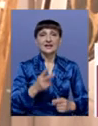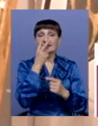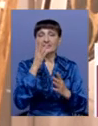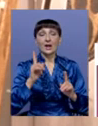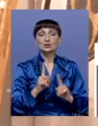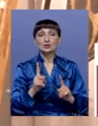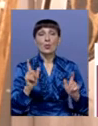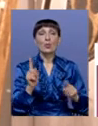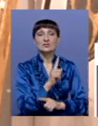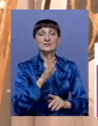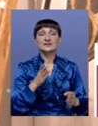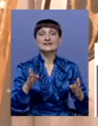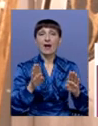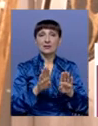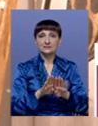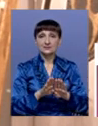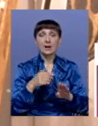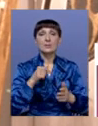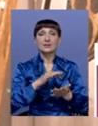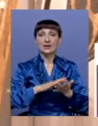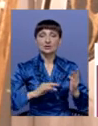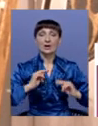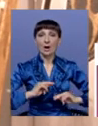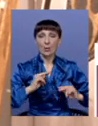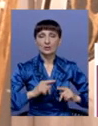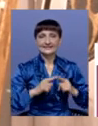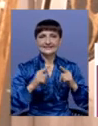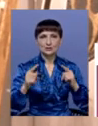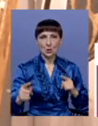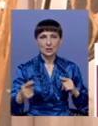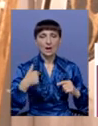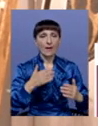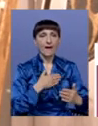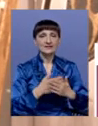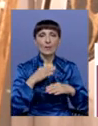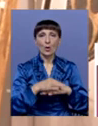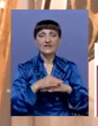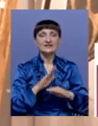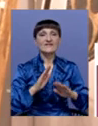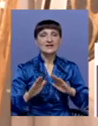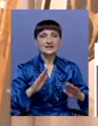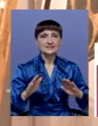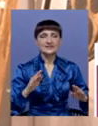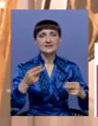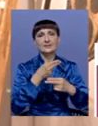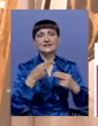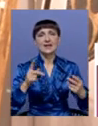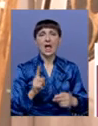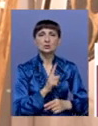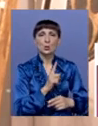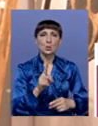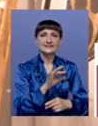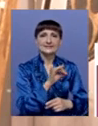Несмотря на то, что музей был закрыт для посещения, мы продолжали работать дистанционно. Мы активно проводили выставки, тематические экскурсии